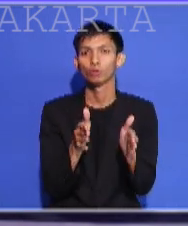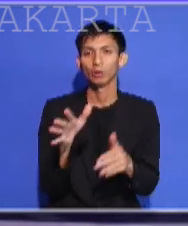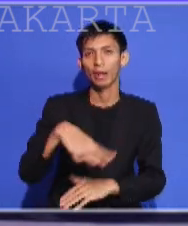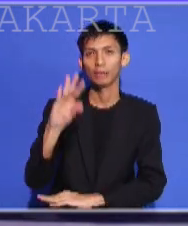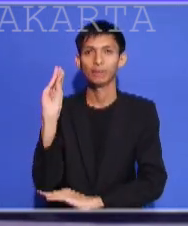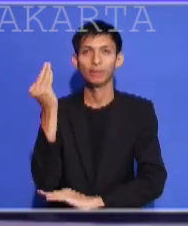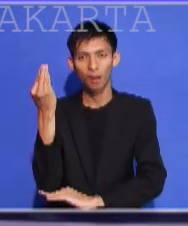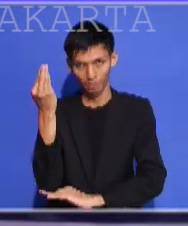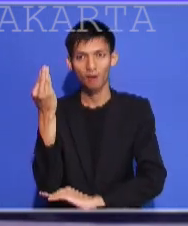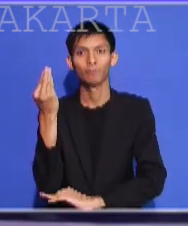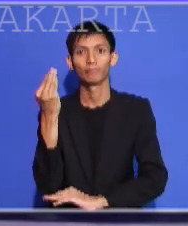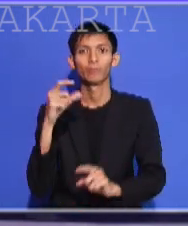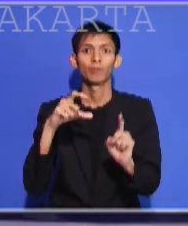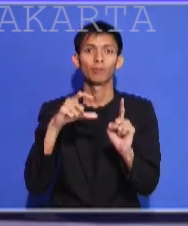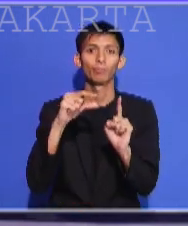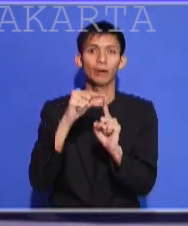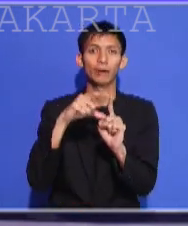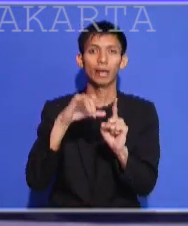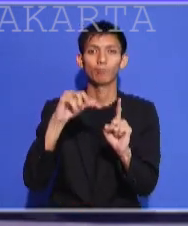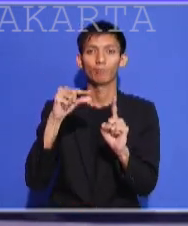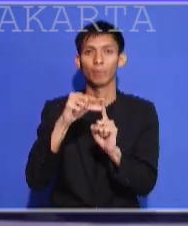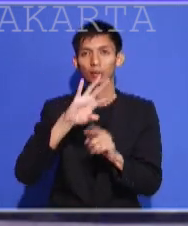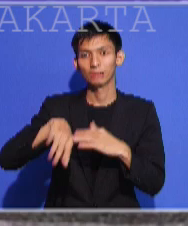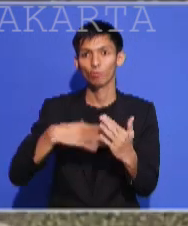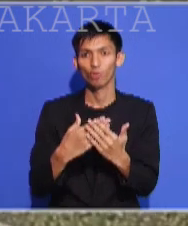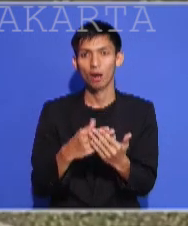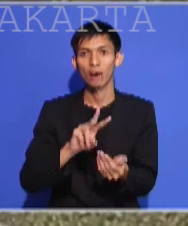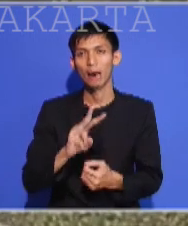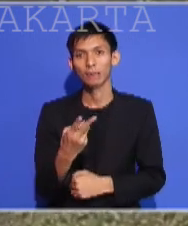PDIP Siap dengan semua skenario yang